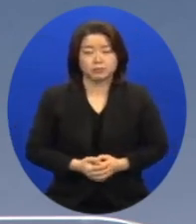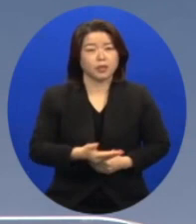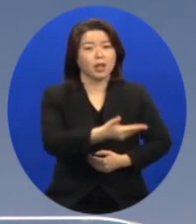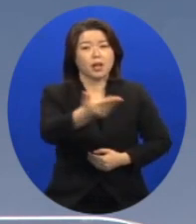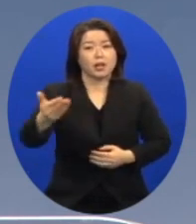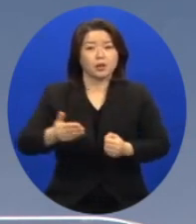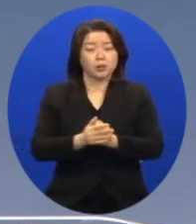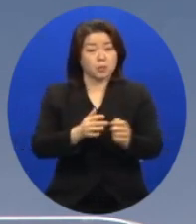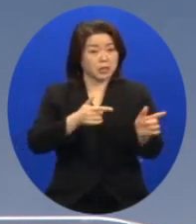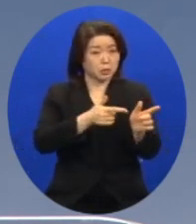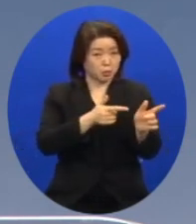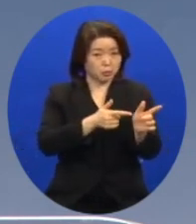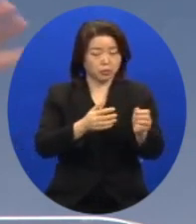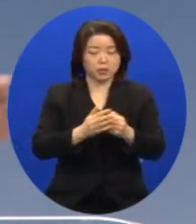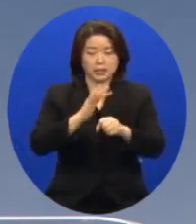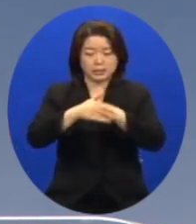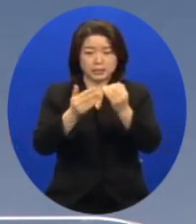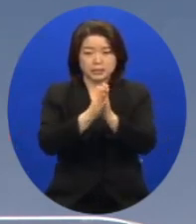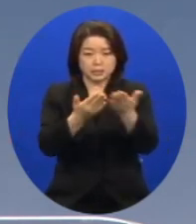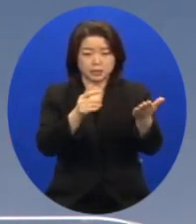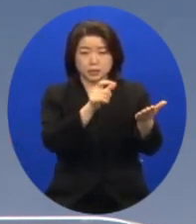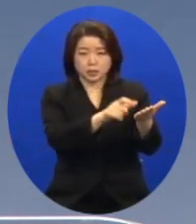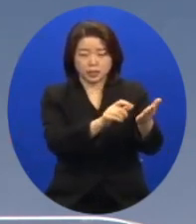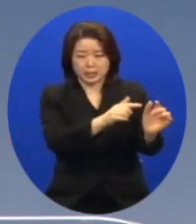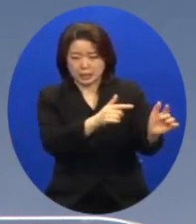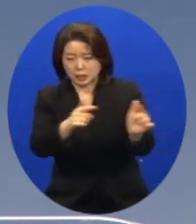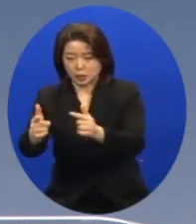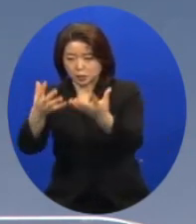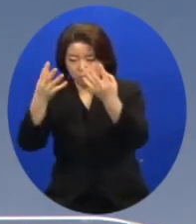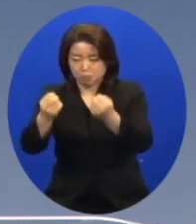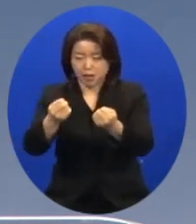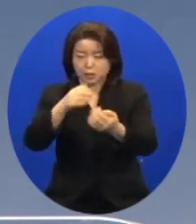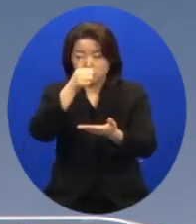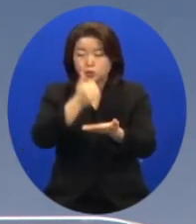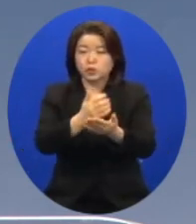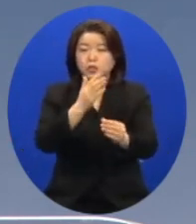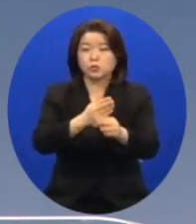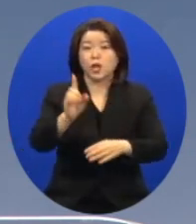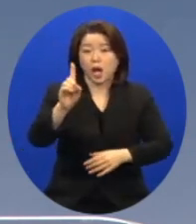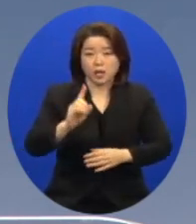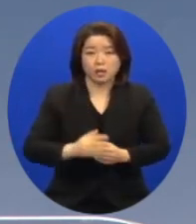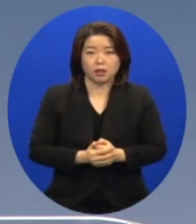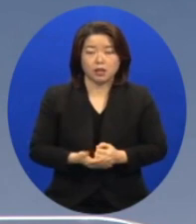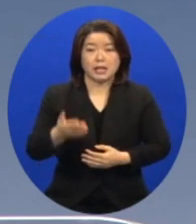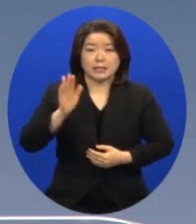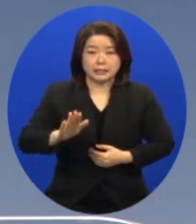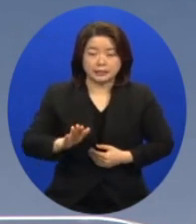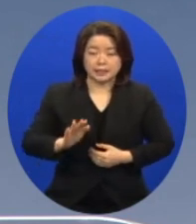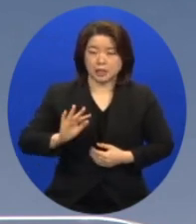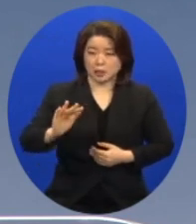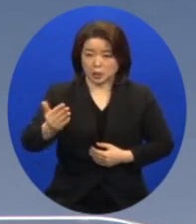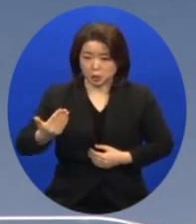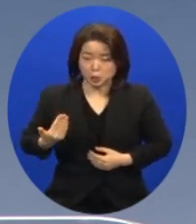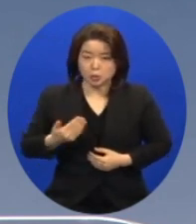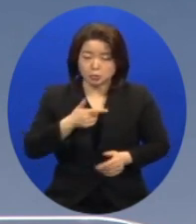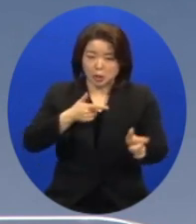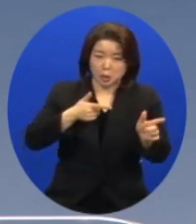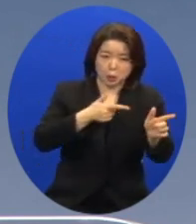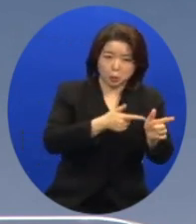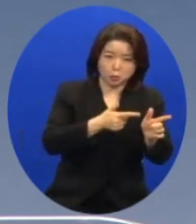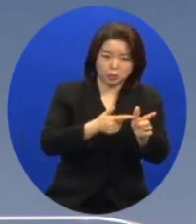여러분 동성애는 성경의 맞닿은 여러 많은 죄 중에 않아 입니다 그러나 요즘 동성애 논란 은